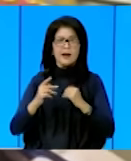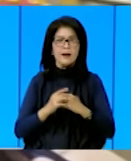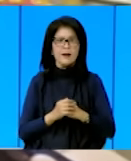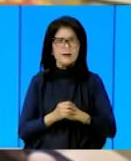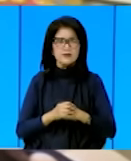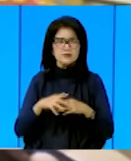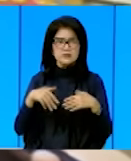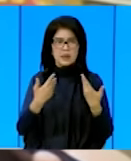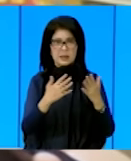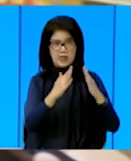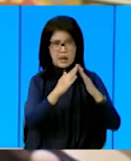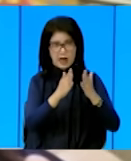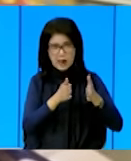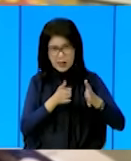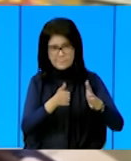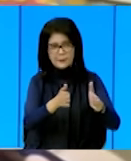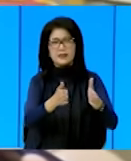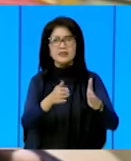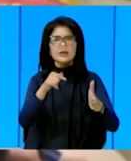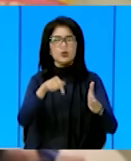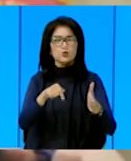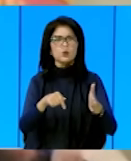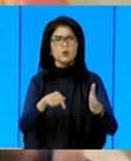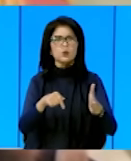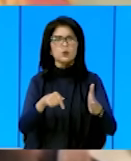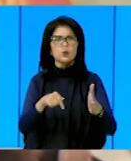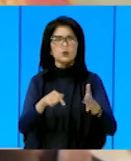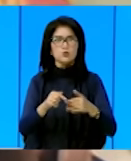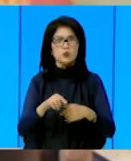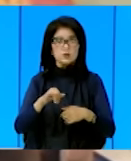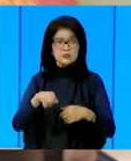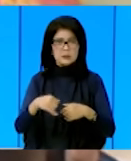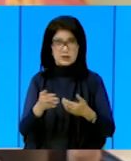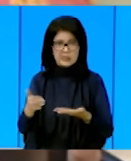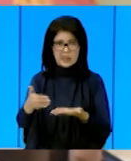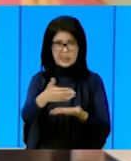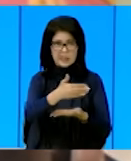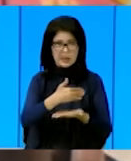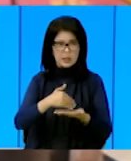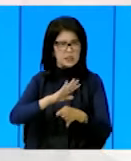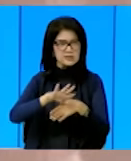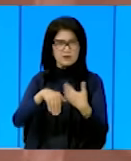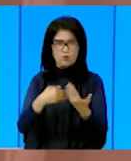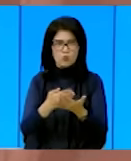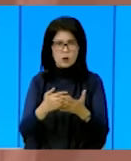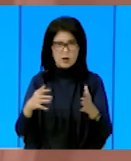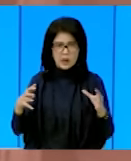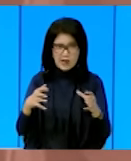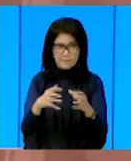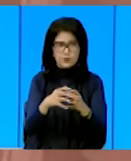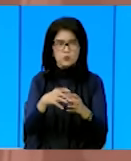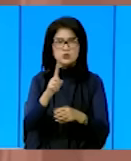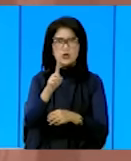alamatnya berada di Kelurahan Citerep, jadi secara pendataan semuanya masuk ke Kelurahan Citerep. Ini dari